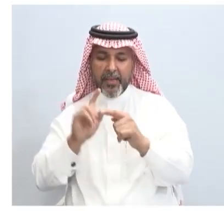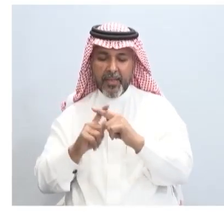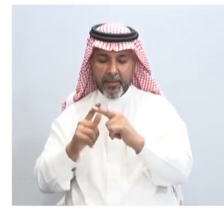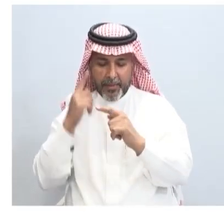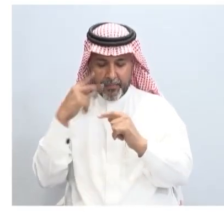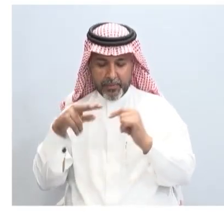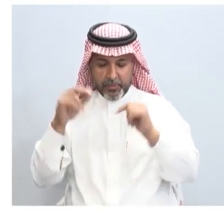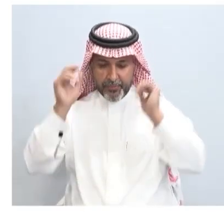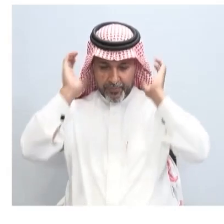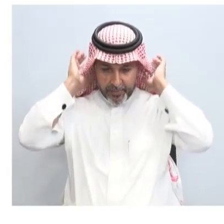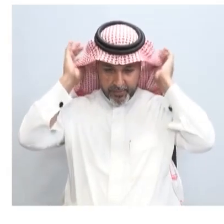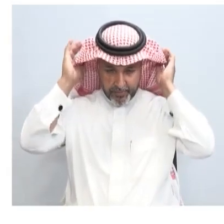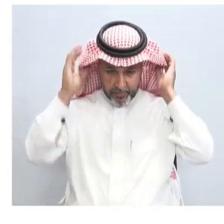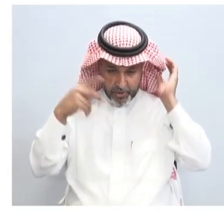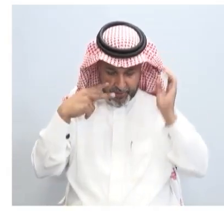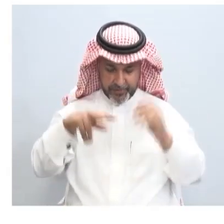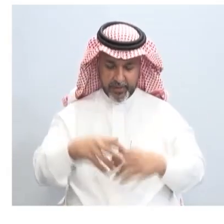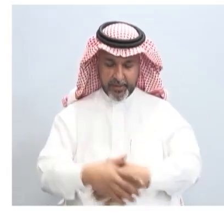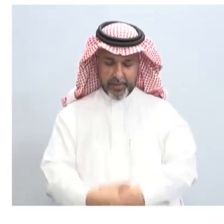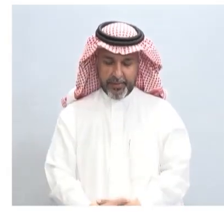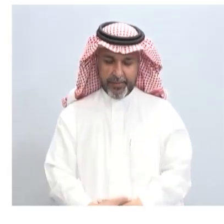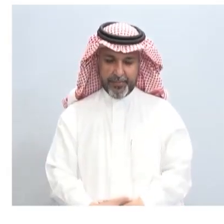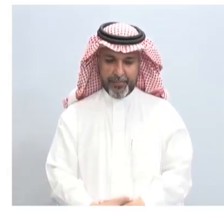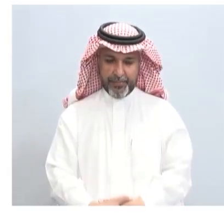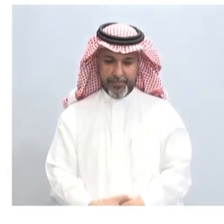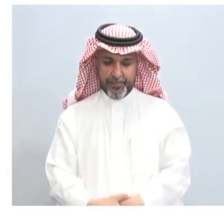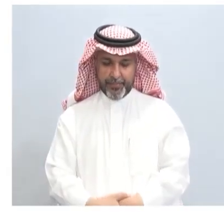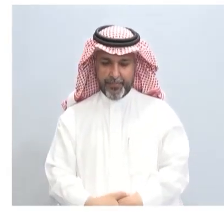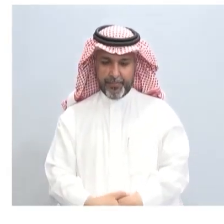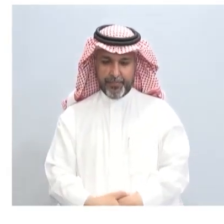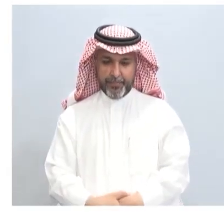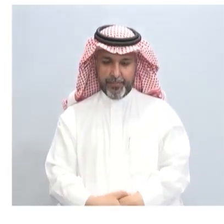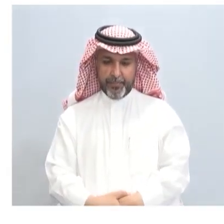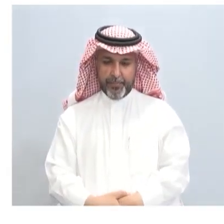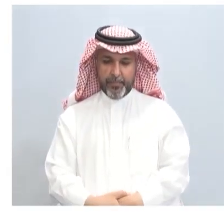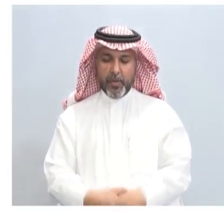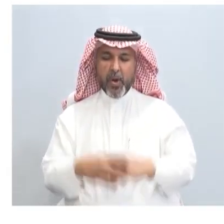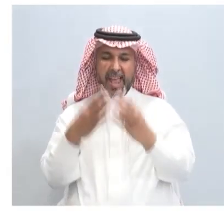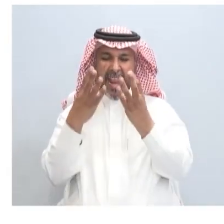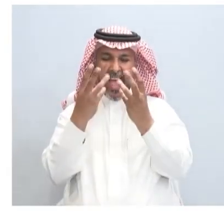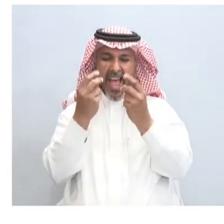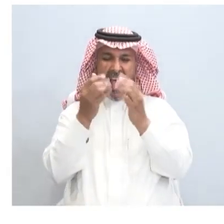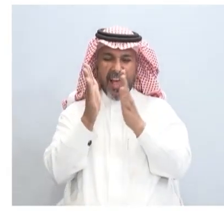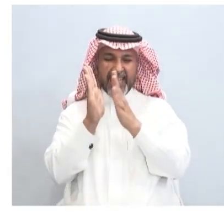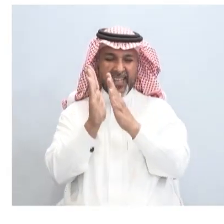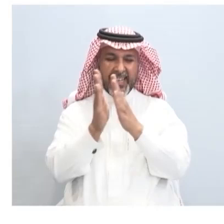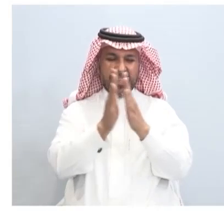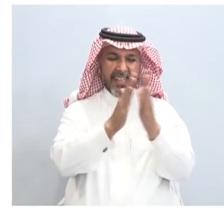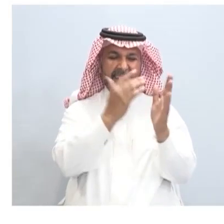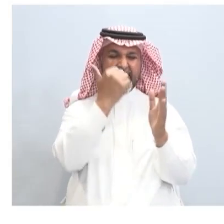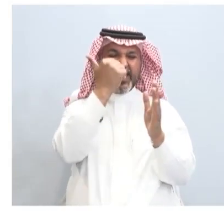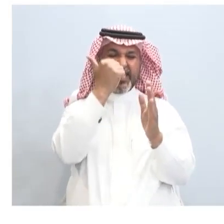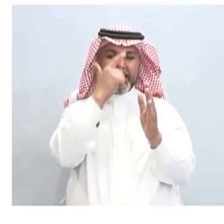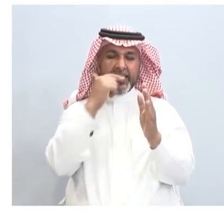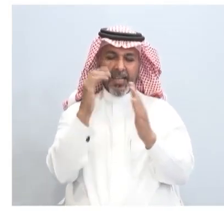في خلال الدرس خلونا نشوف المثال ايضا اللي اعطاني اياه قاللك تم تكوين عدد مكون من ست ارقام عشوائيا باستعمال الارقام